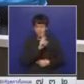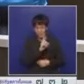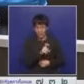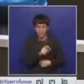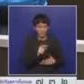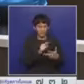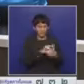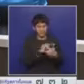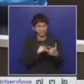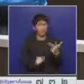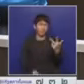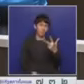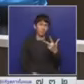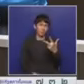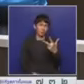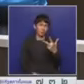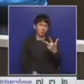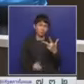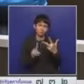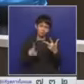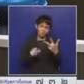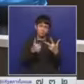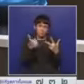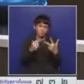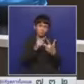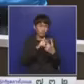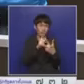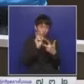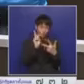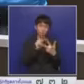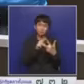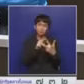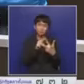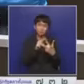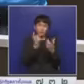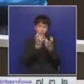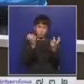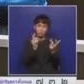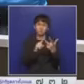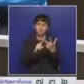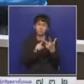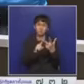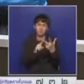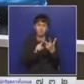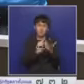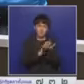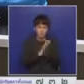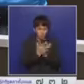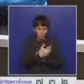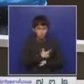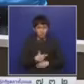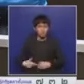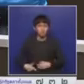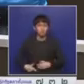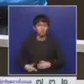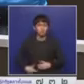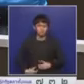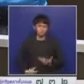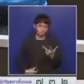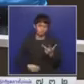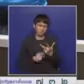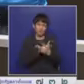3ปัญหานี้เหรอครับปัญหาให้นายกลาออกปัญหารัฐธรรมนูญปัญหาปฏิรูปสถาบัน